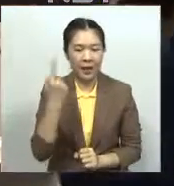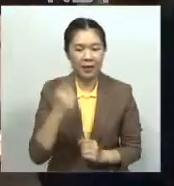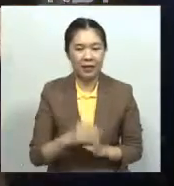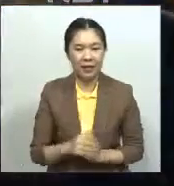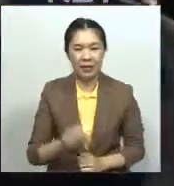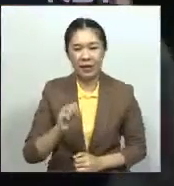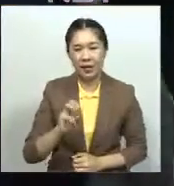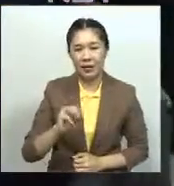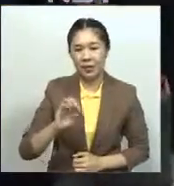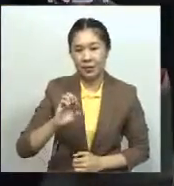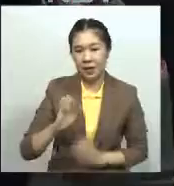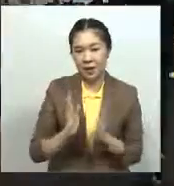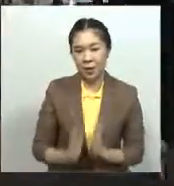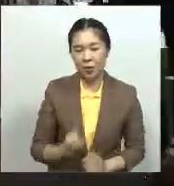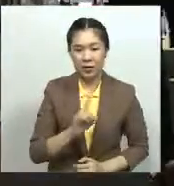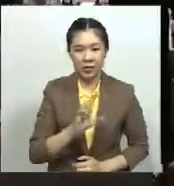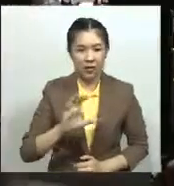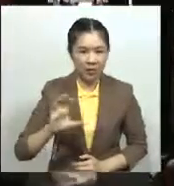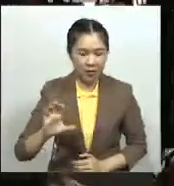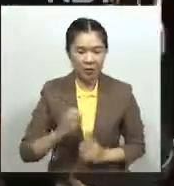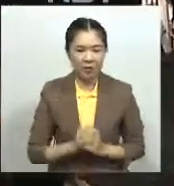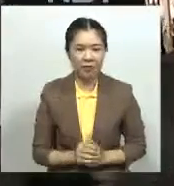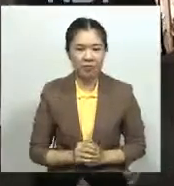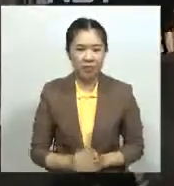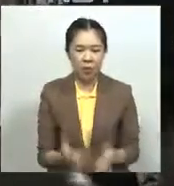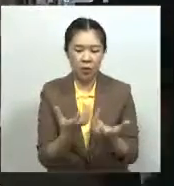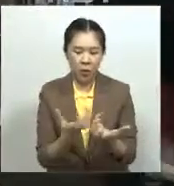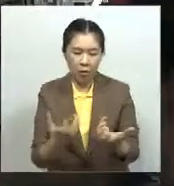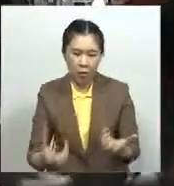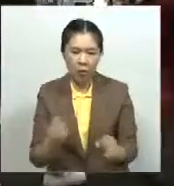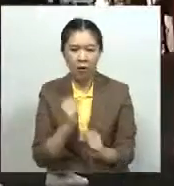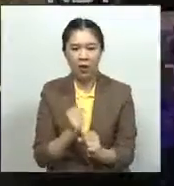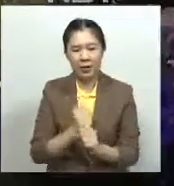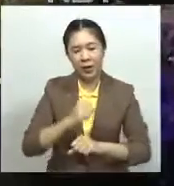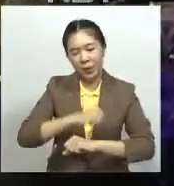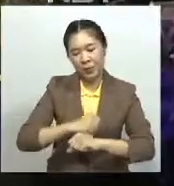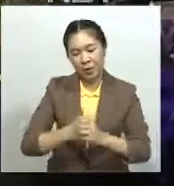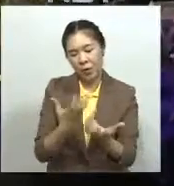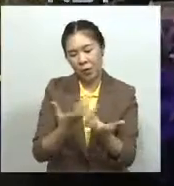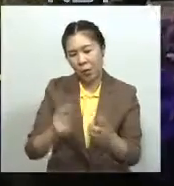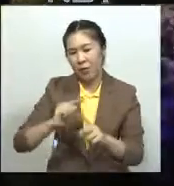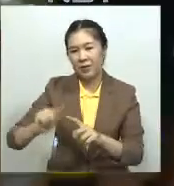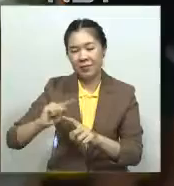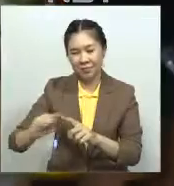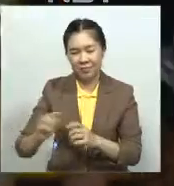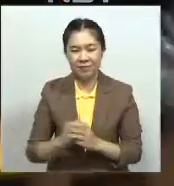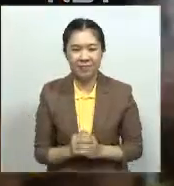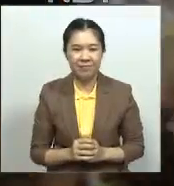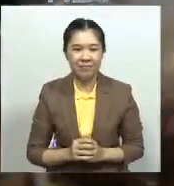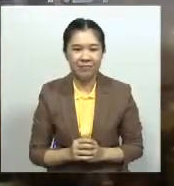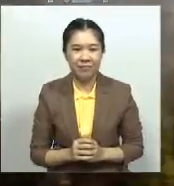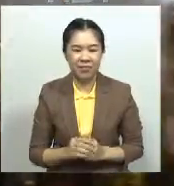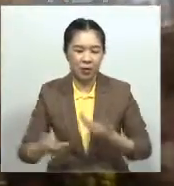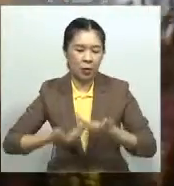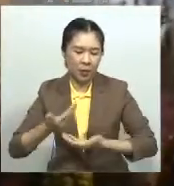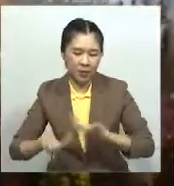การ SME กว่า100รายโซนนำเสนอการใช้วัสดุต่างๆในการสร้างสินค้าไลฟ์สไตล์โซนสินค้าพา